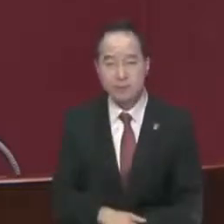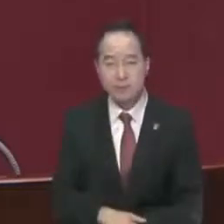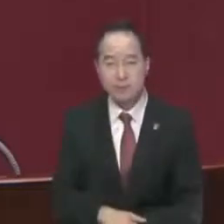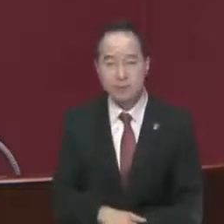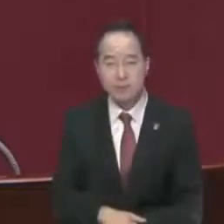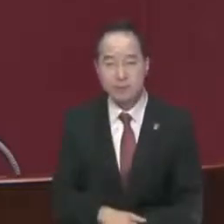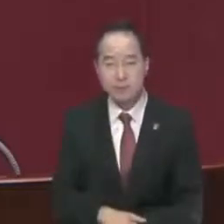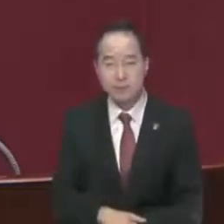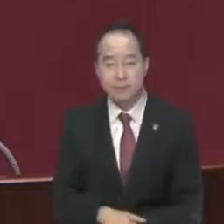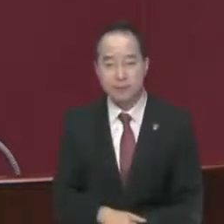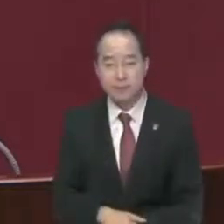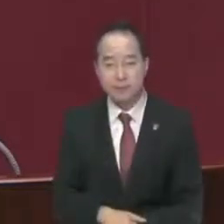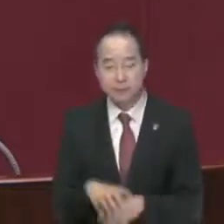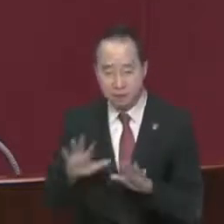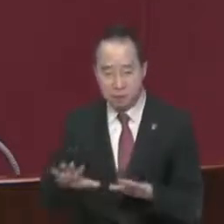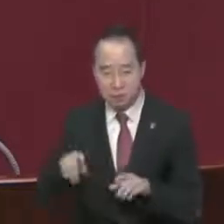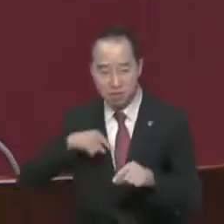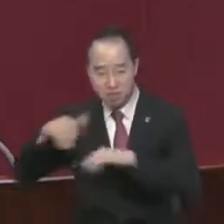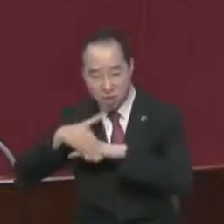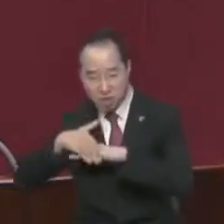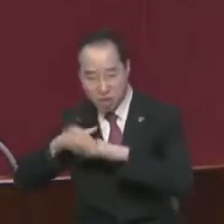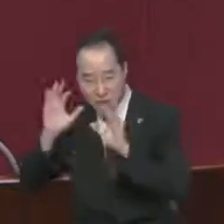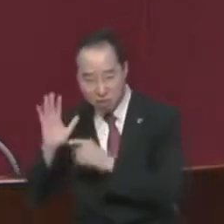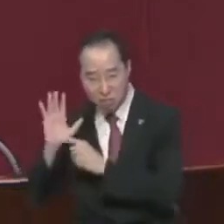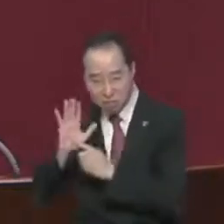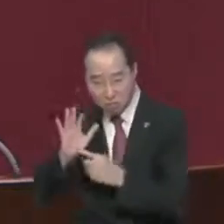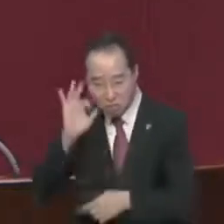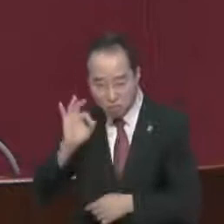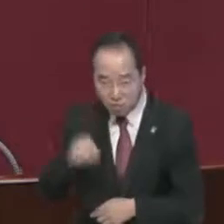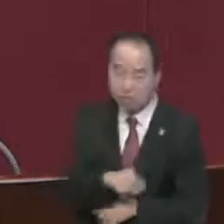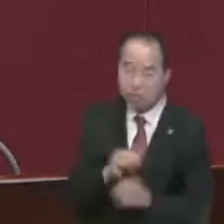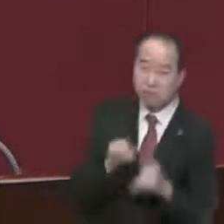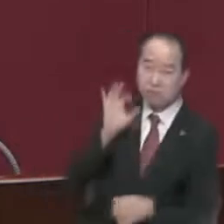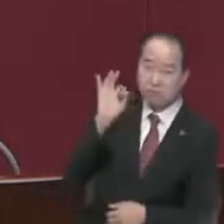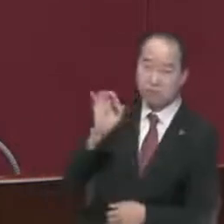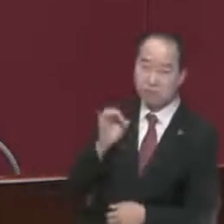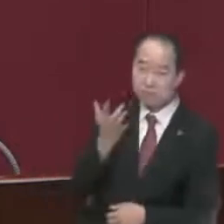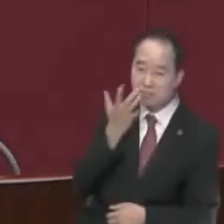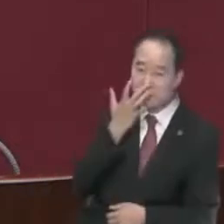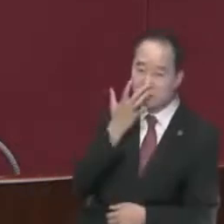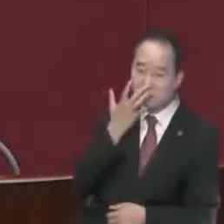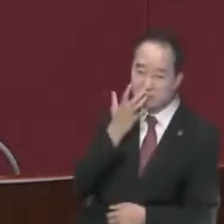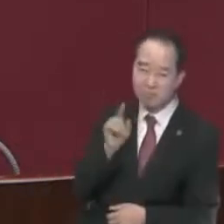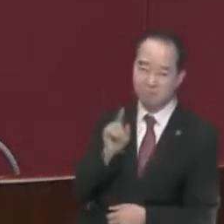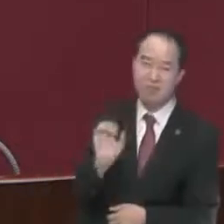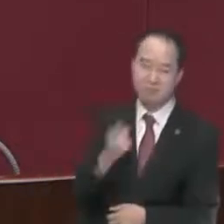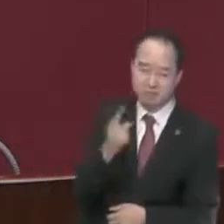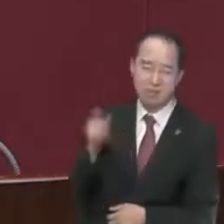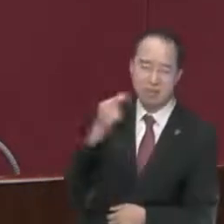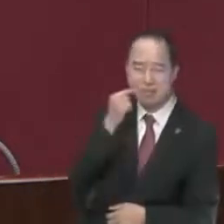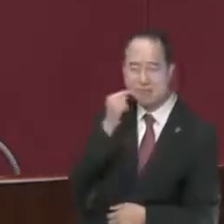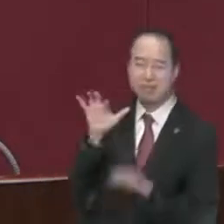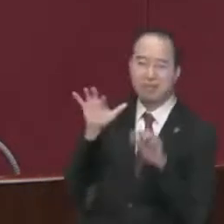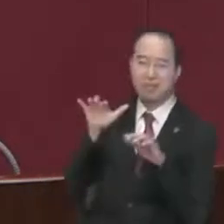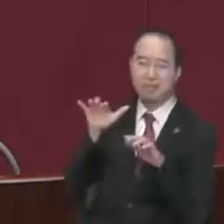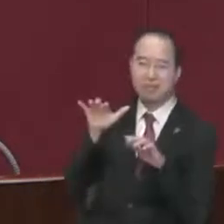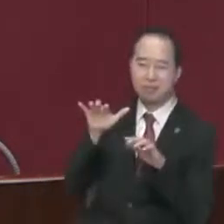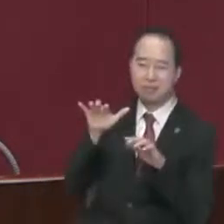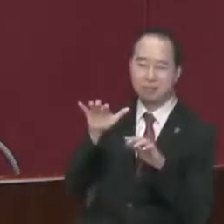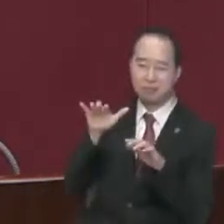지금 정부의 대책들이 국민들이 효과를 체감할 수 없는 반쪽짜리 대책이기 때문입니다. 재난지원금